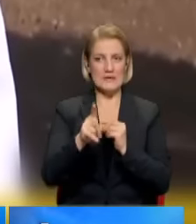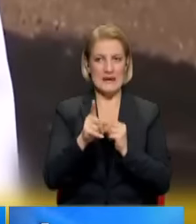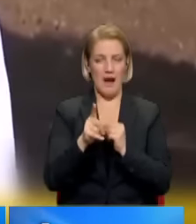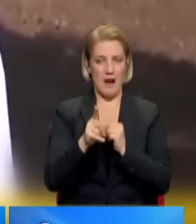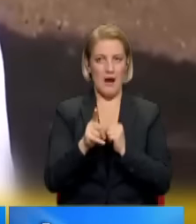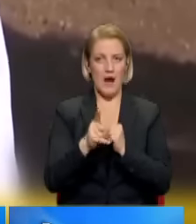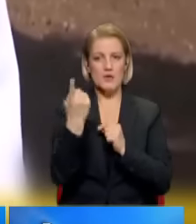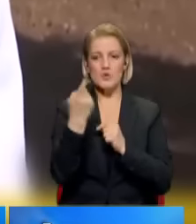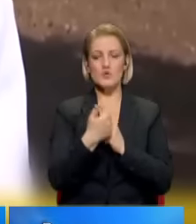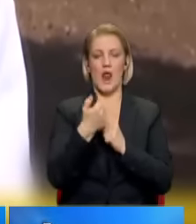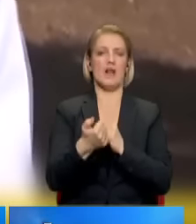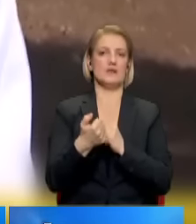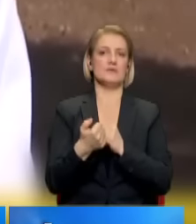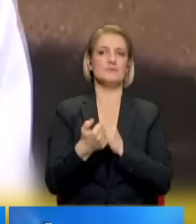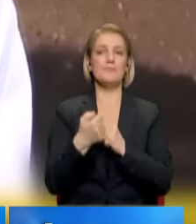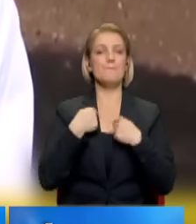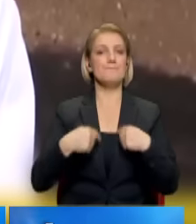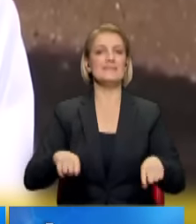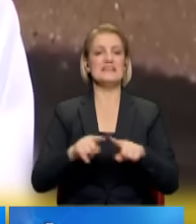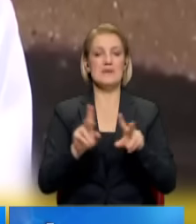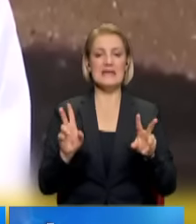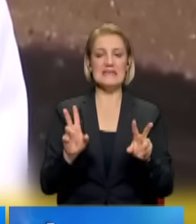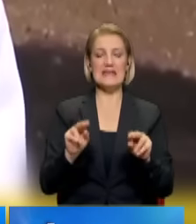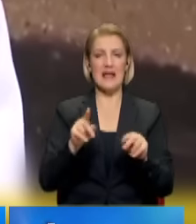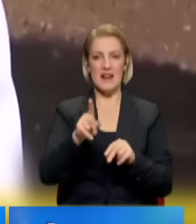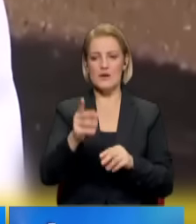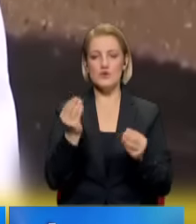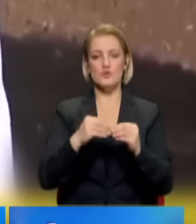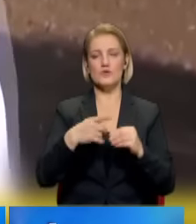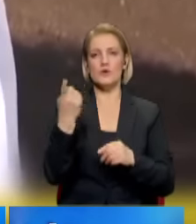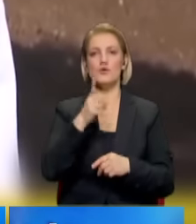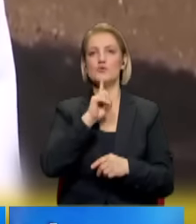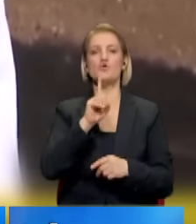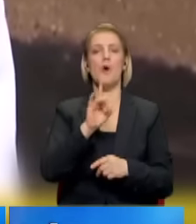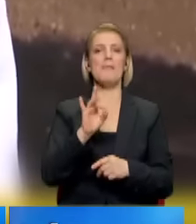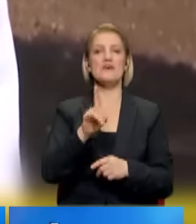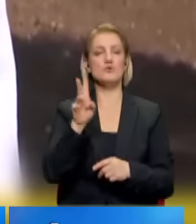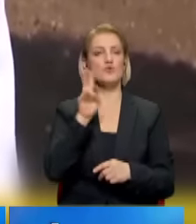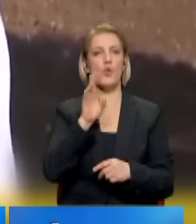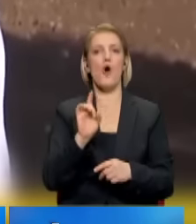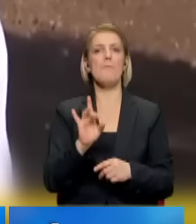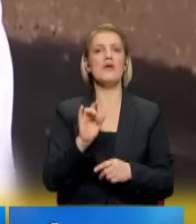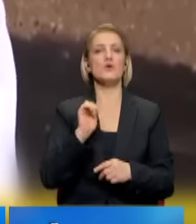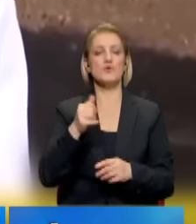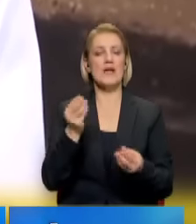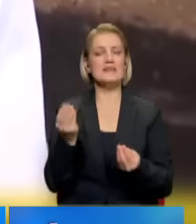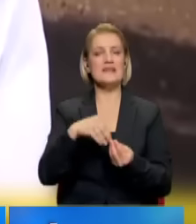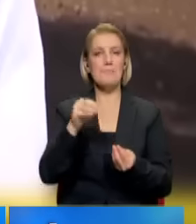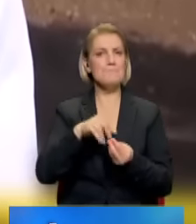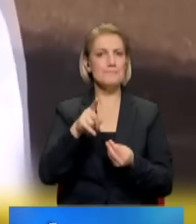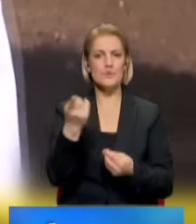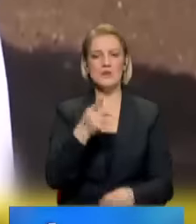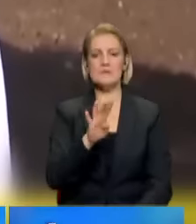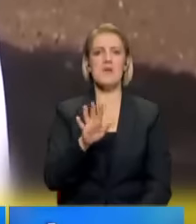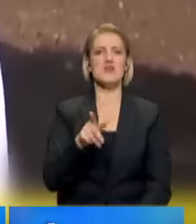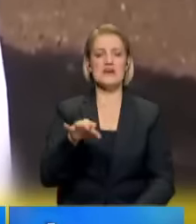payı %6 civarında. Bizim yeterliliğimiz yumurtada %115. Ne? Ama son 15 günde yumurtaya gelen zam